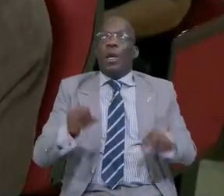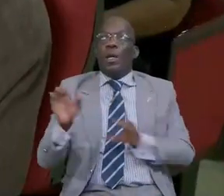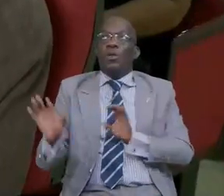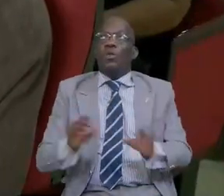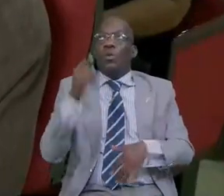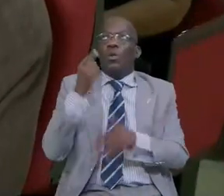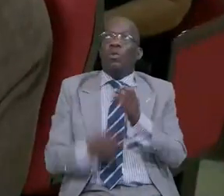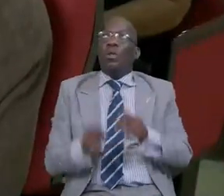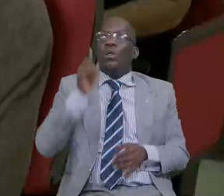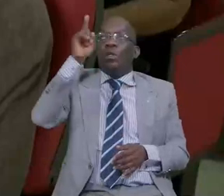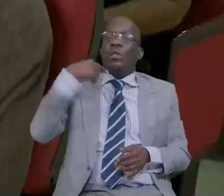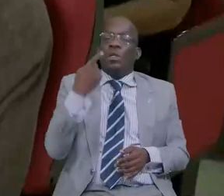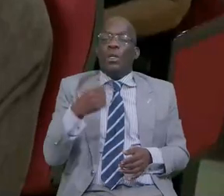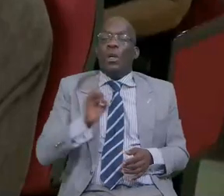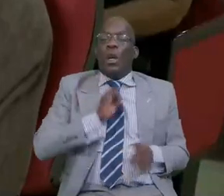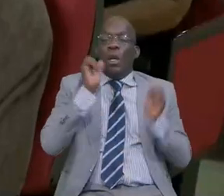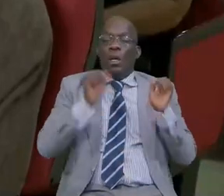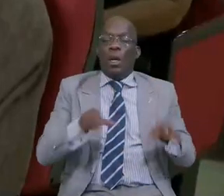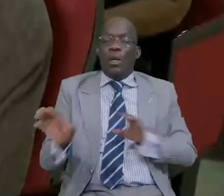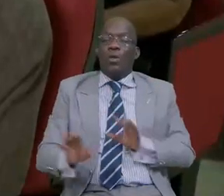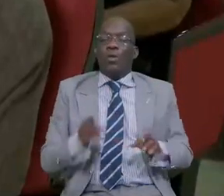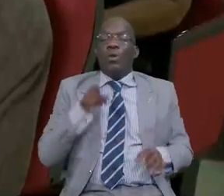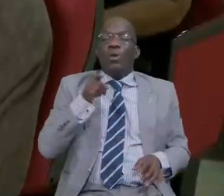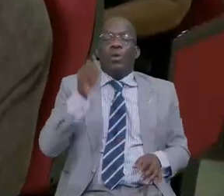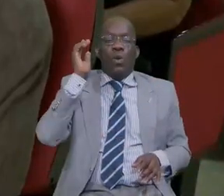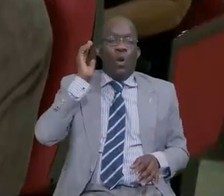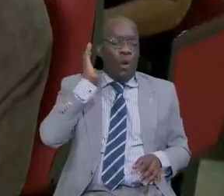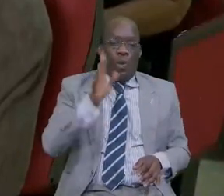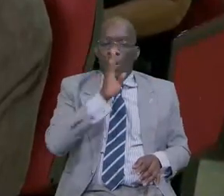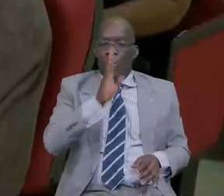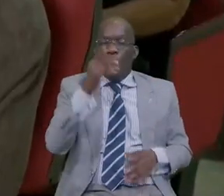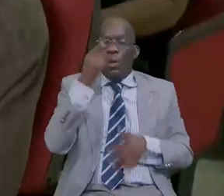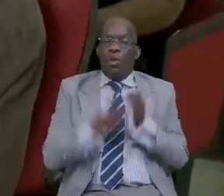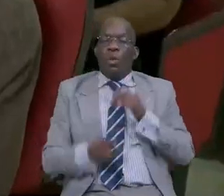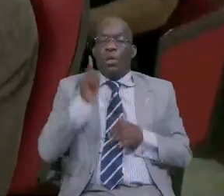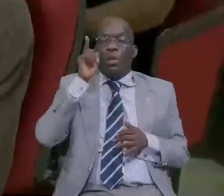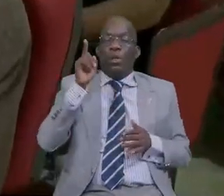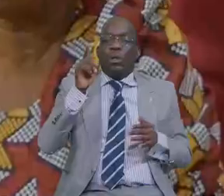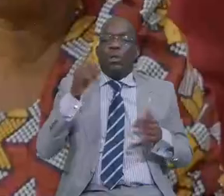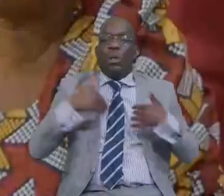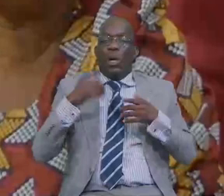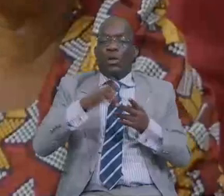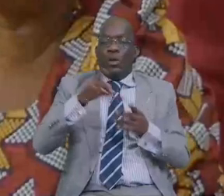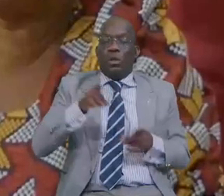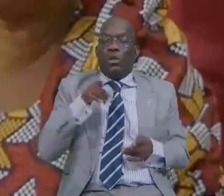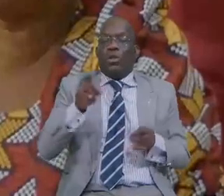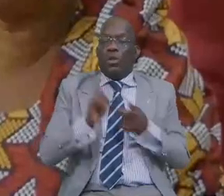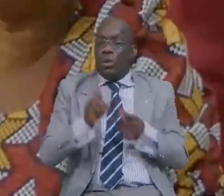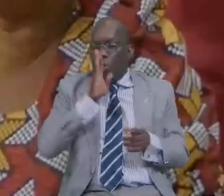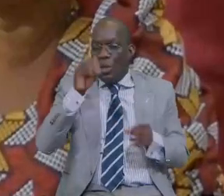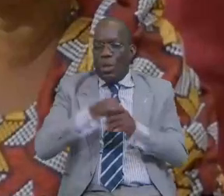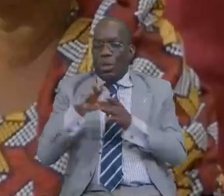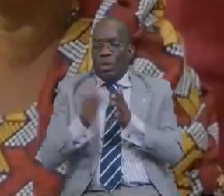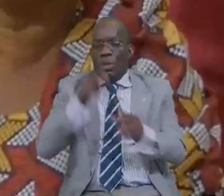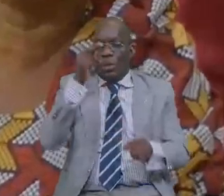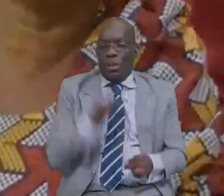qu'il dit que je peux faire. Et tu seras ce qu'il a établi que tu seras au nom de Jésus.